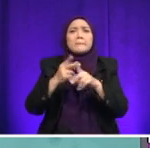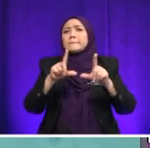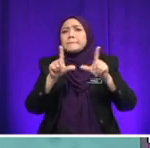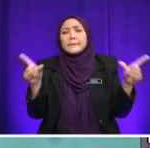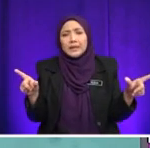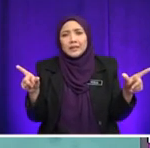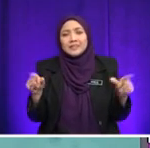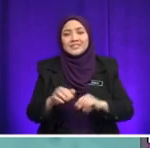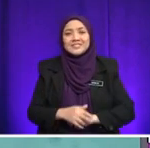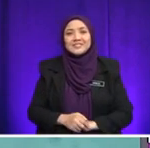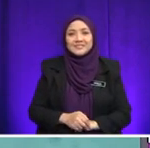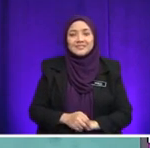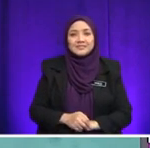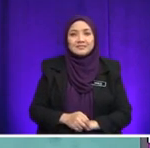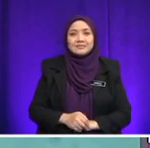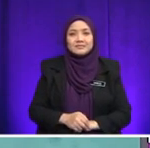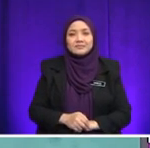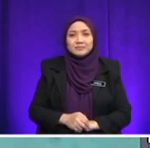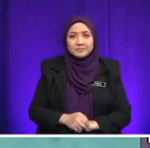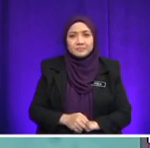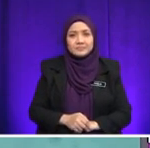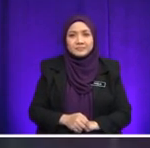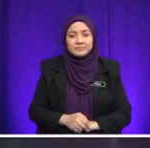juga Datuk Amar Abang Haji Sulaiman